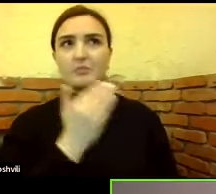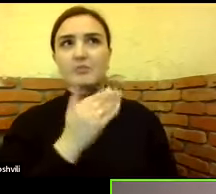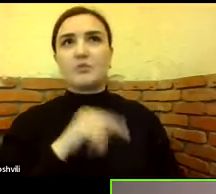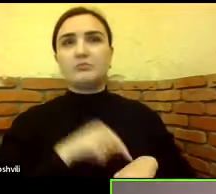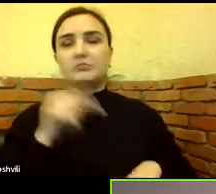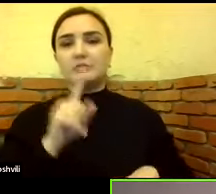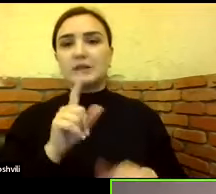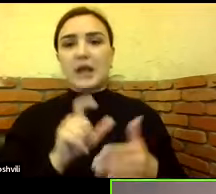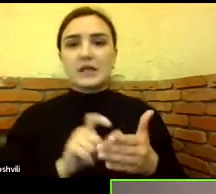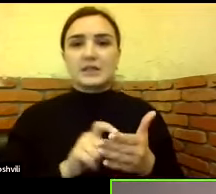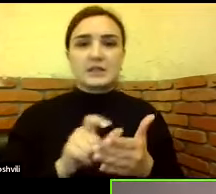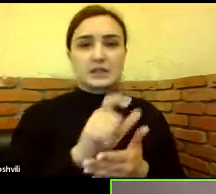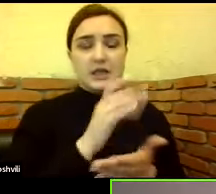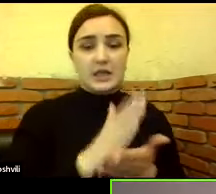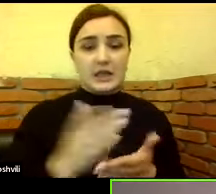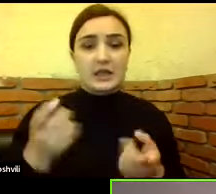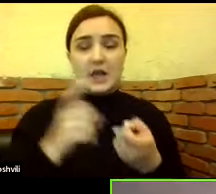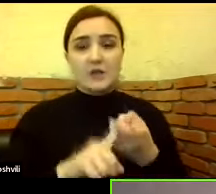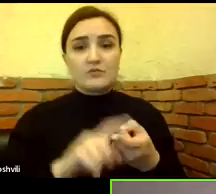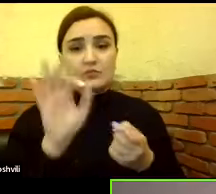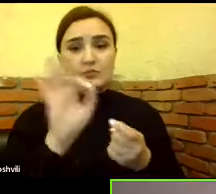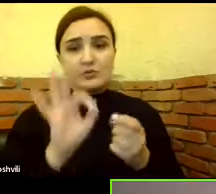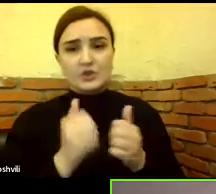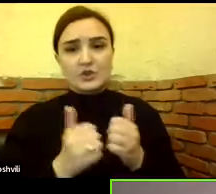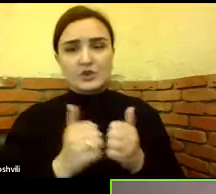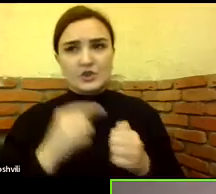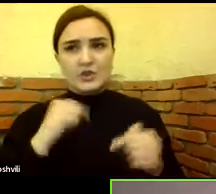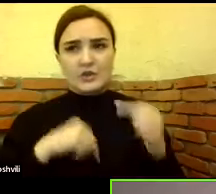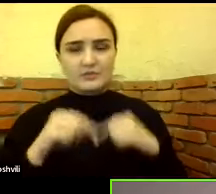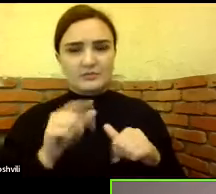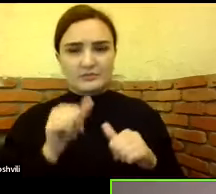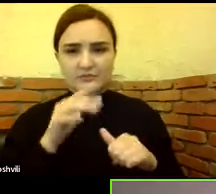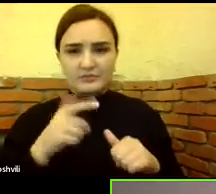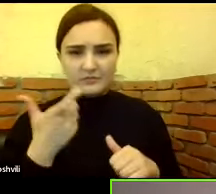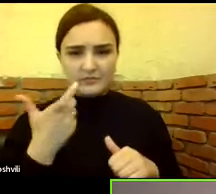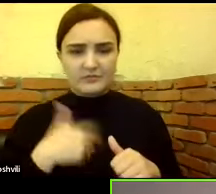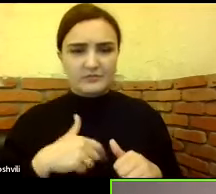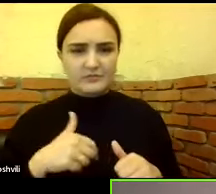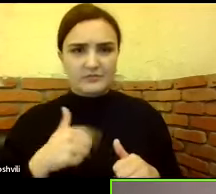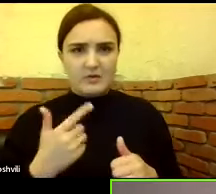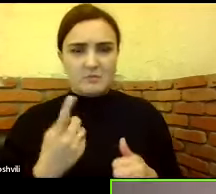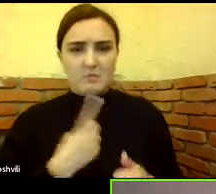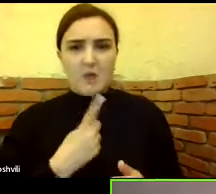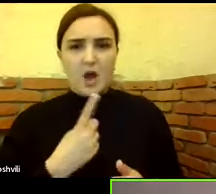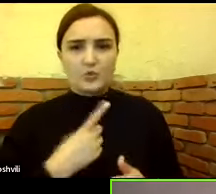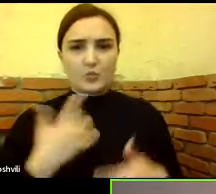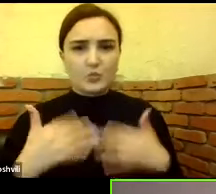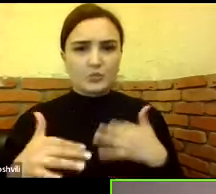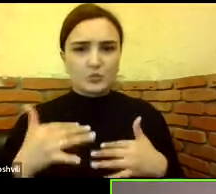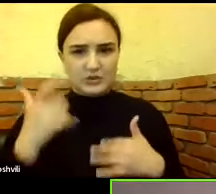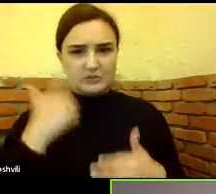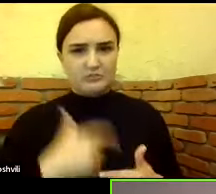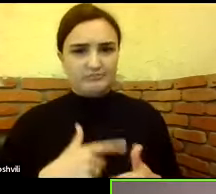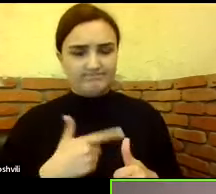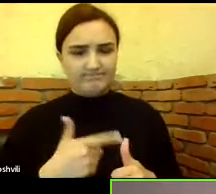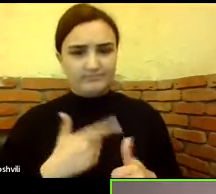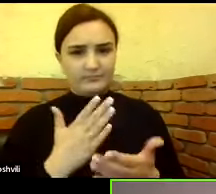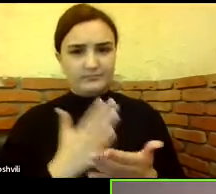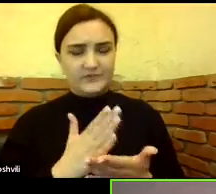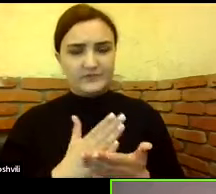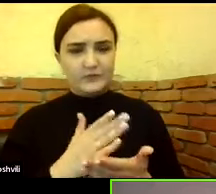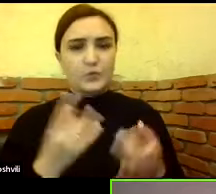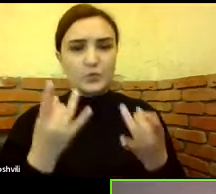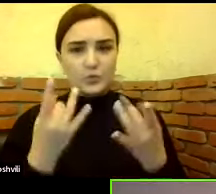დაკავშირებულია ძალიან ხშირად უსუსურობის შეგრძნებასთან და იმასთან, რომ აი ძალიან გინდა, რომ რაღაცები უკეთ იყოს, მაგრამ უბრალოდ